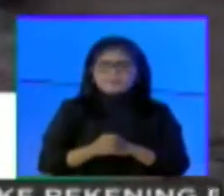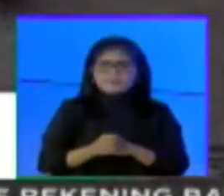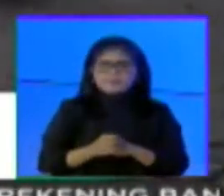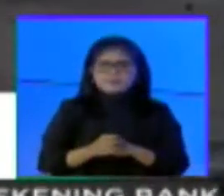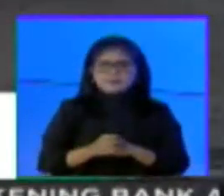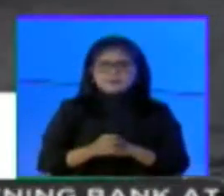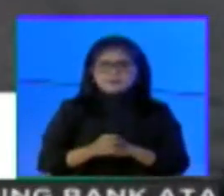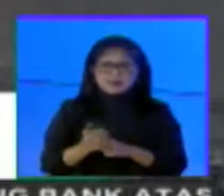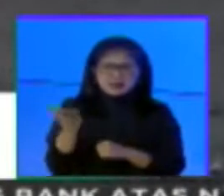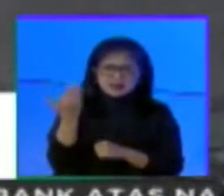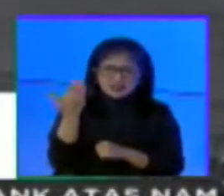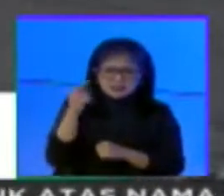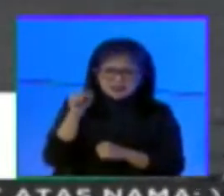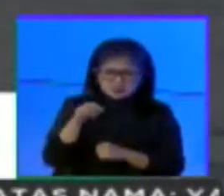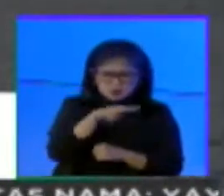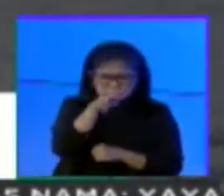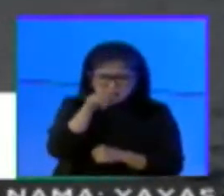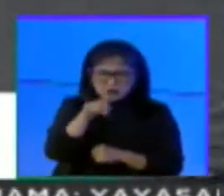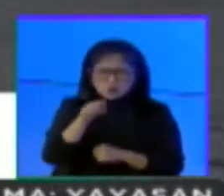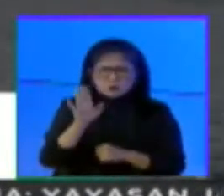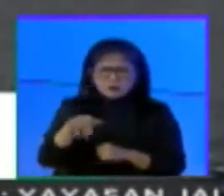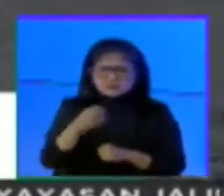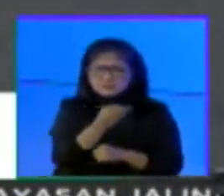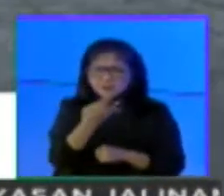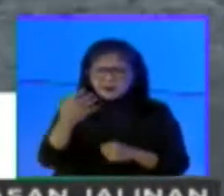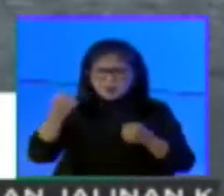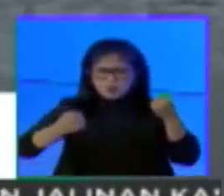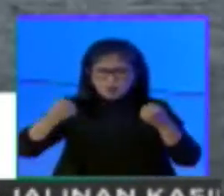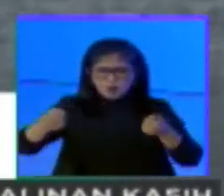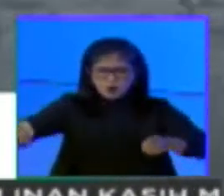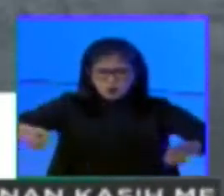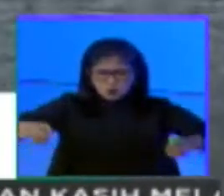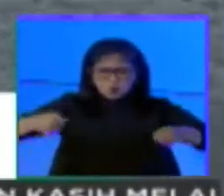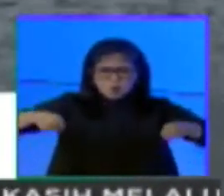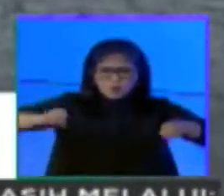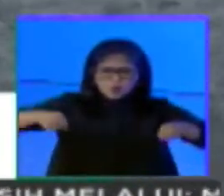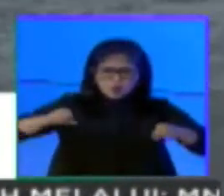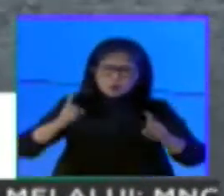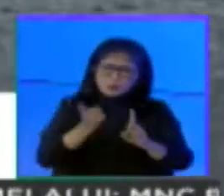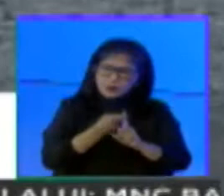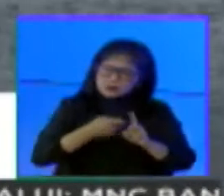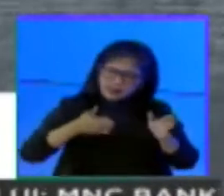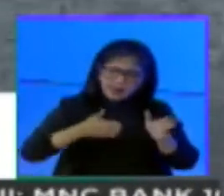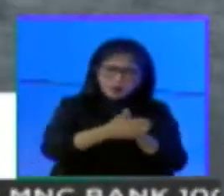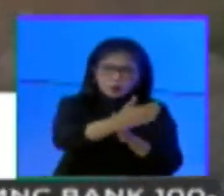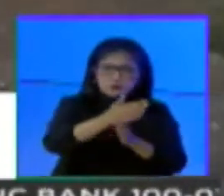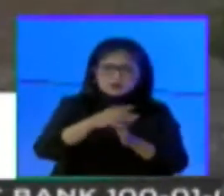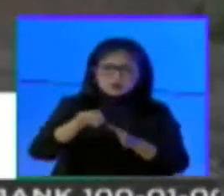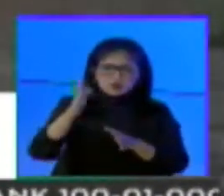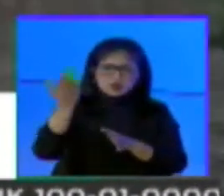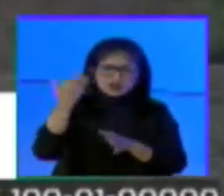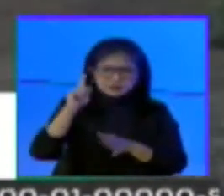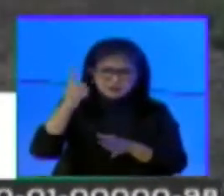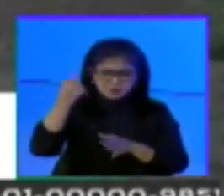tadi masih ada beberapa mobil, truk hingga motor yang memaksa untuk melintas. Tadi juga ada satu mobil Isuzu